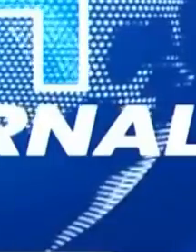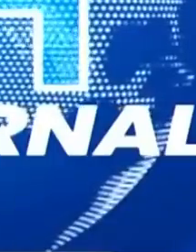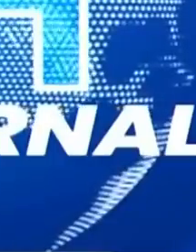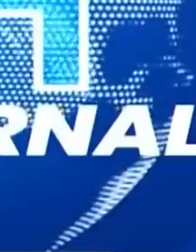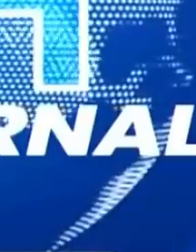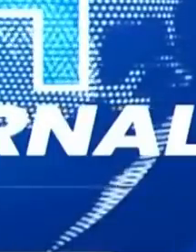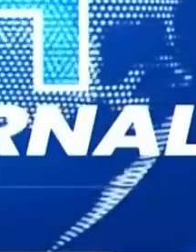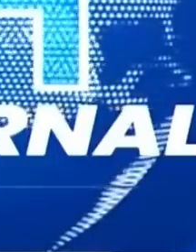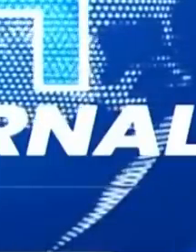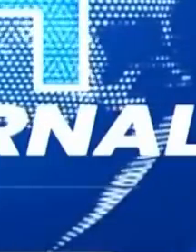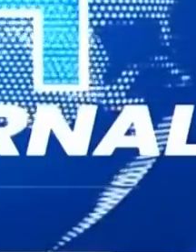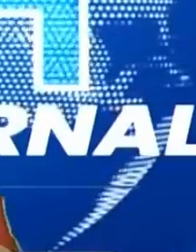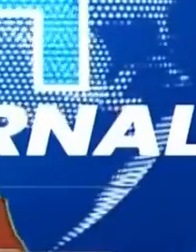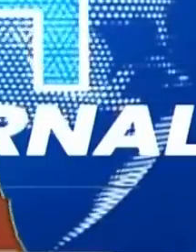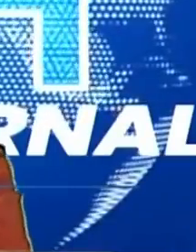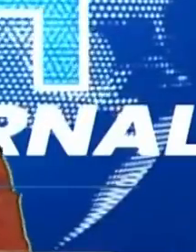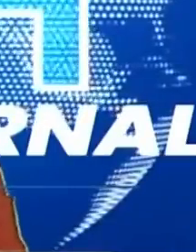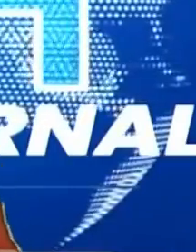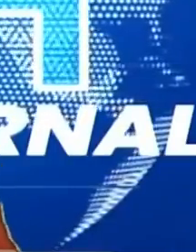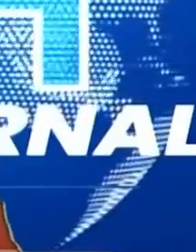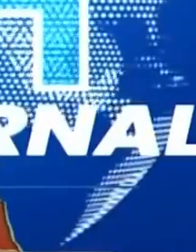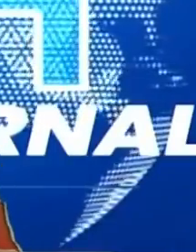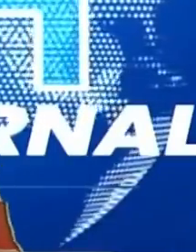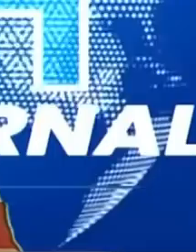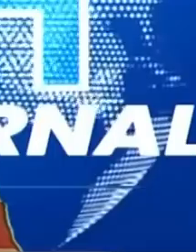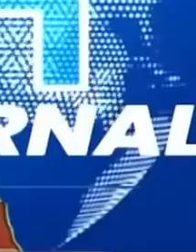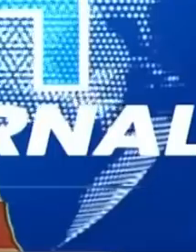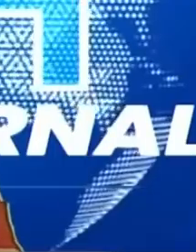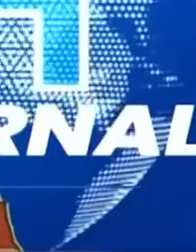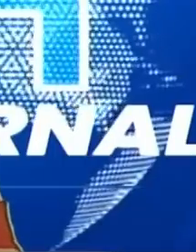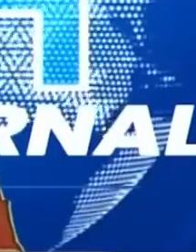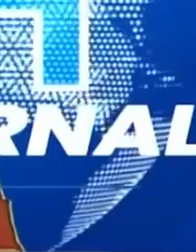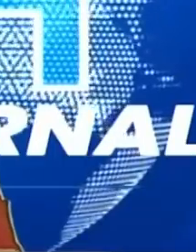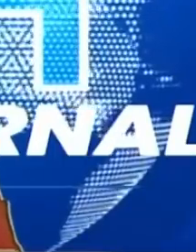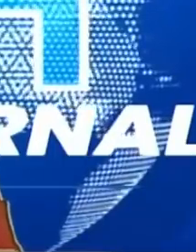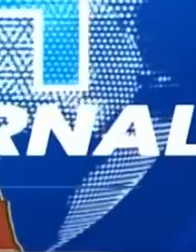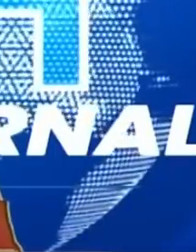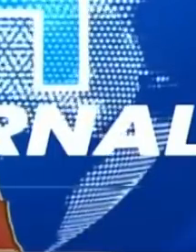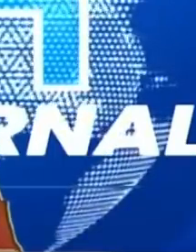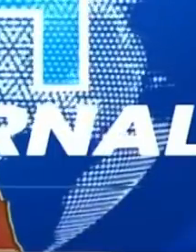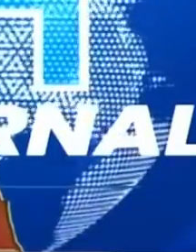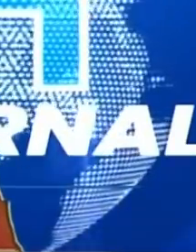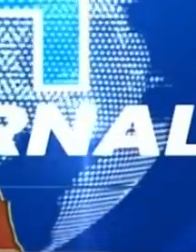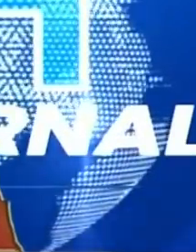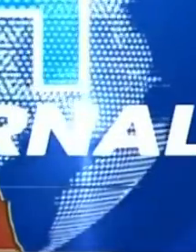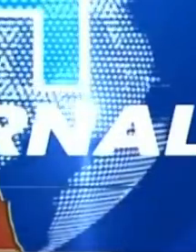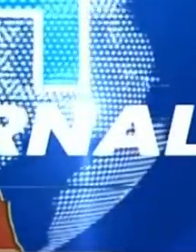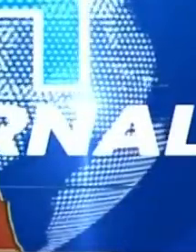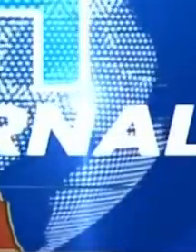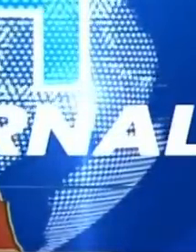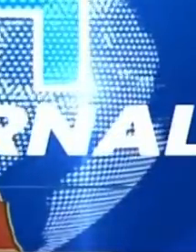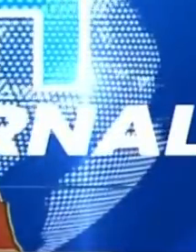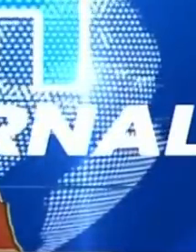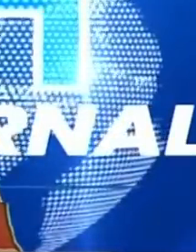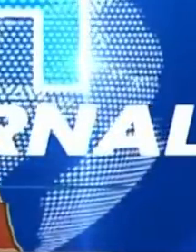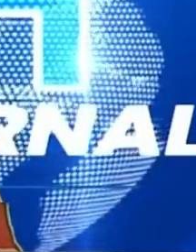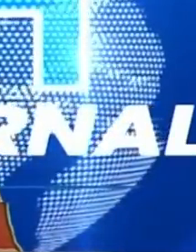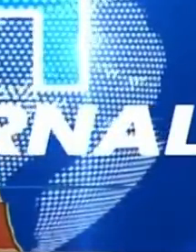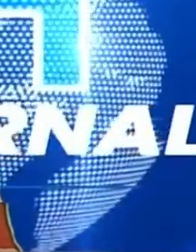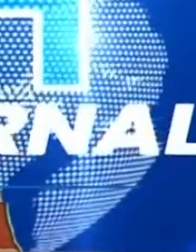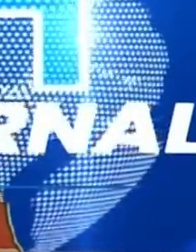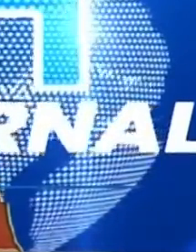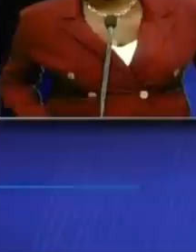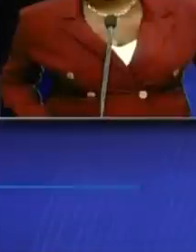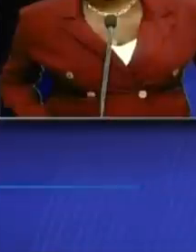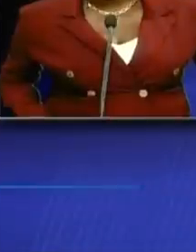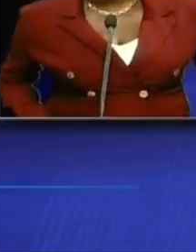Mesdames, Messieurs, à la une ce soir, dans le Nord Kivu, la route Goma-Rutshuru a été rouverte à la circulation ce dimanche grâce à la patrouille